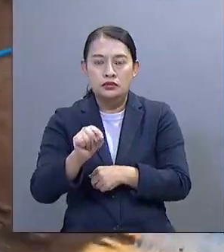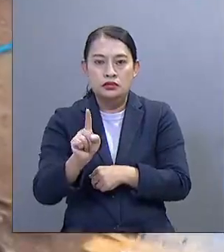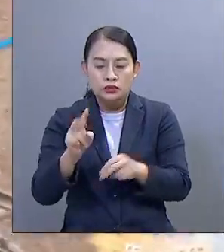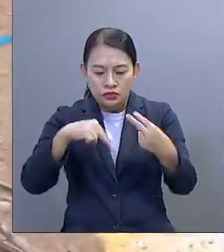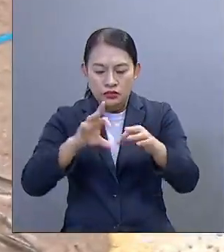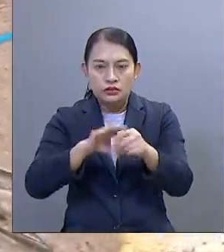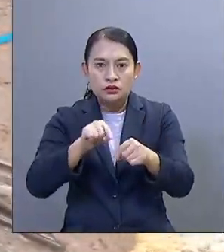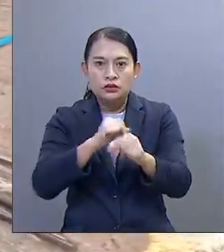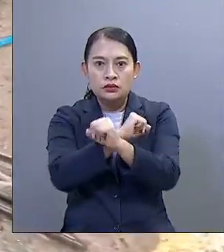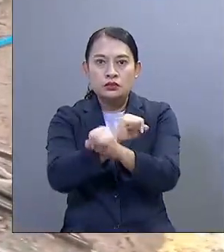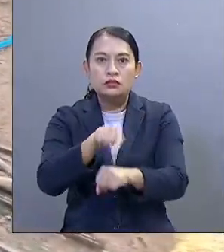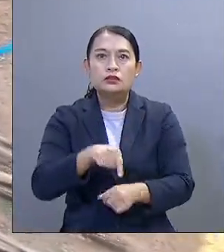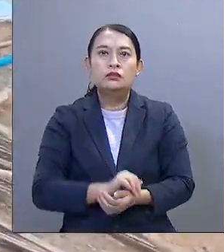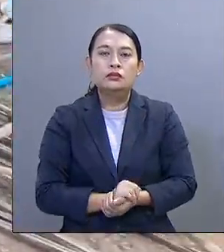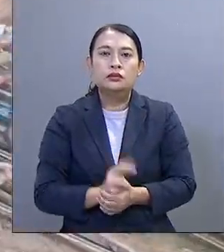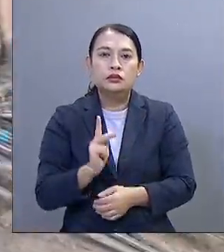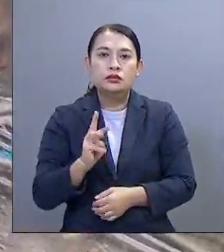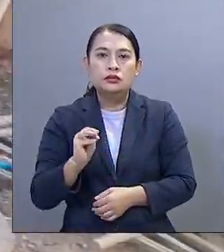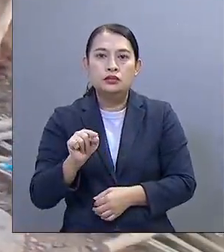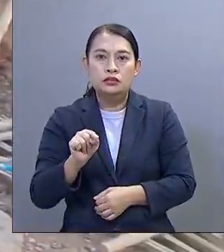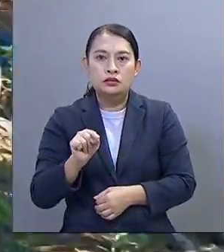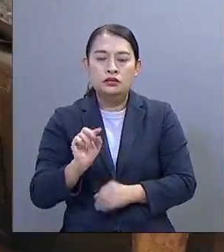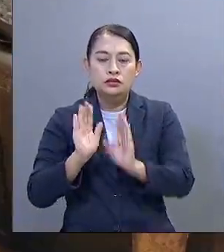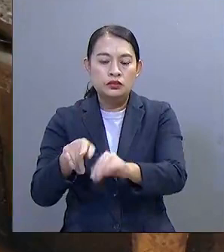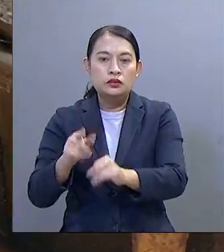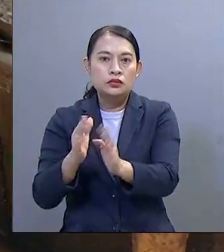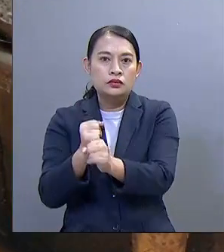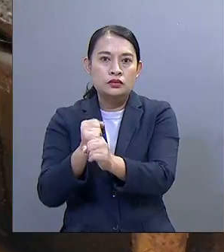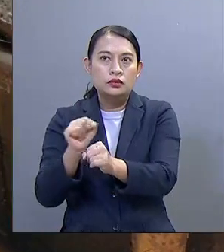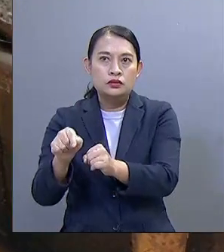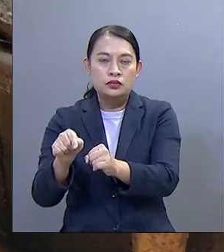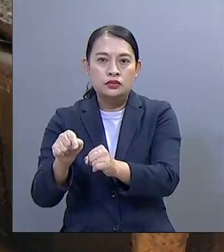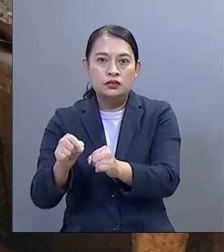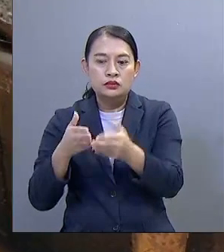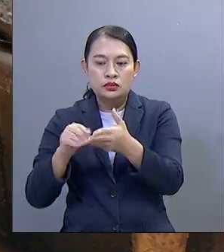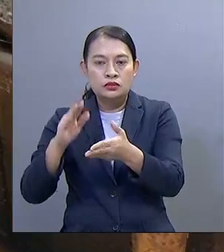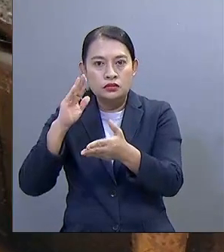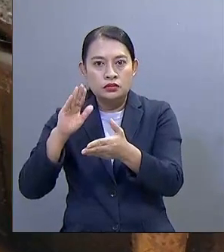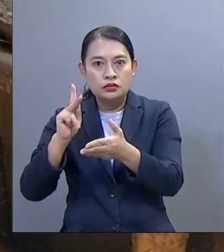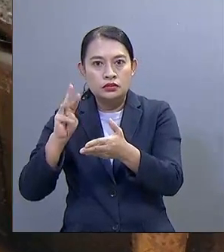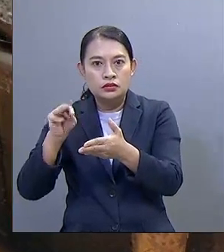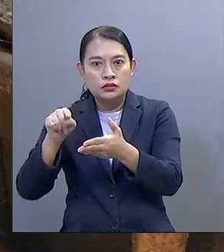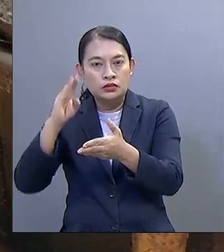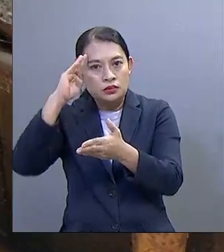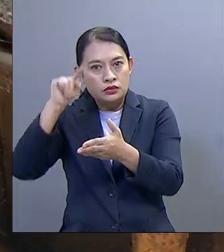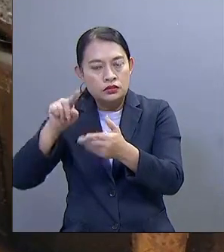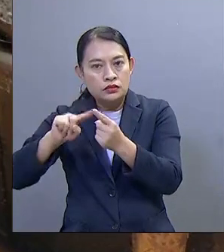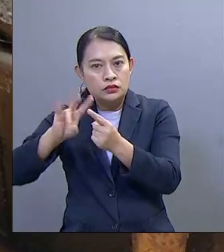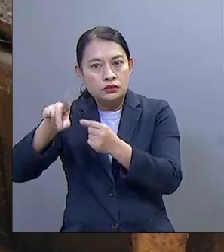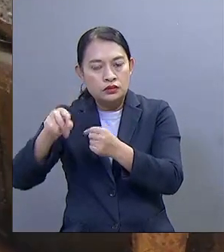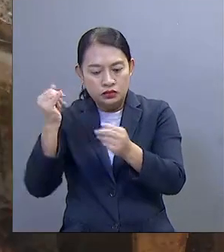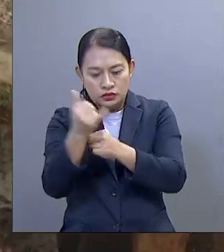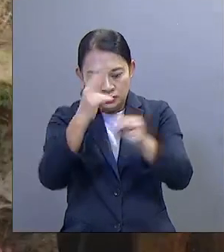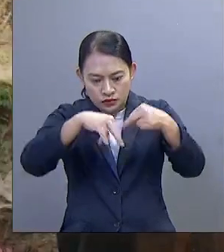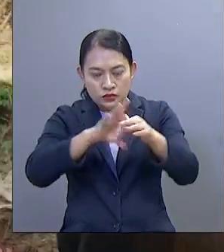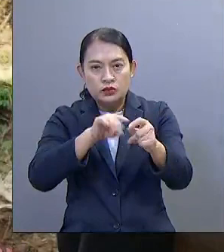gray มาขอมูลว่ากรมเจาท่าหมอบหมายให้เจ้ะนะที่สำนังานเจ้าท่าinyaท 7 ลงไปสำรวจพื้นที่บานสำโรง หมู่